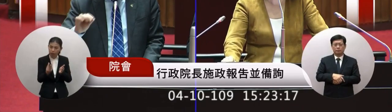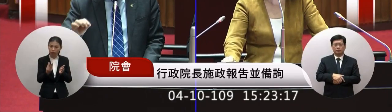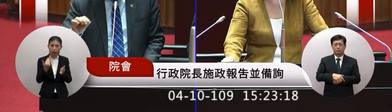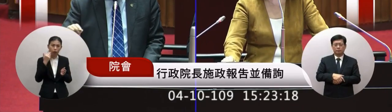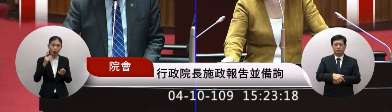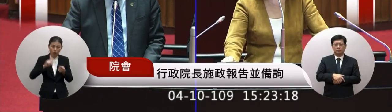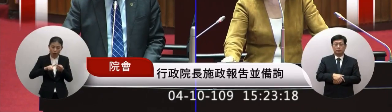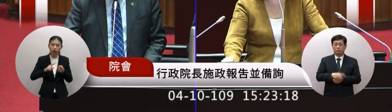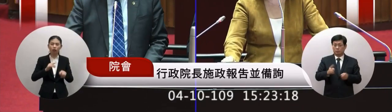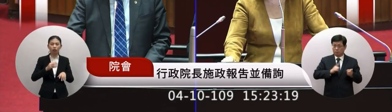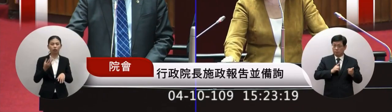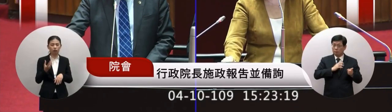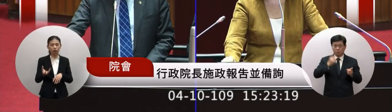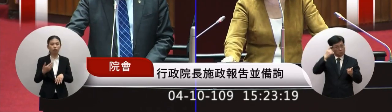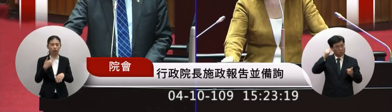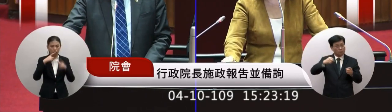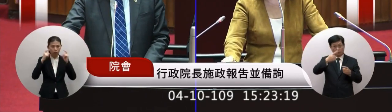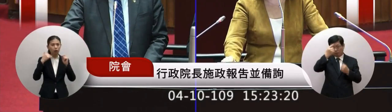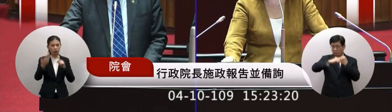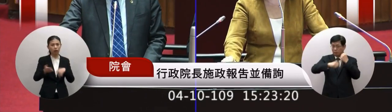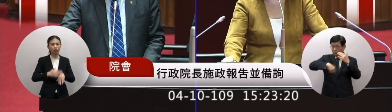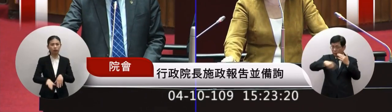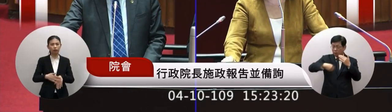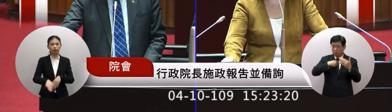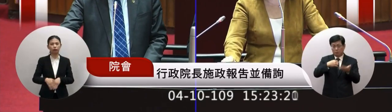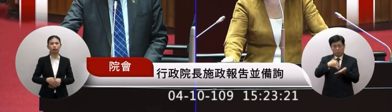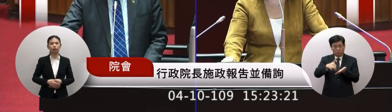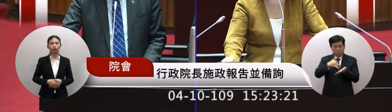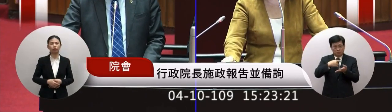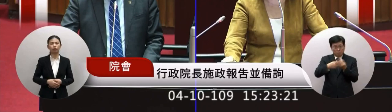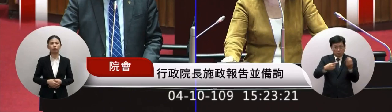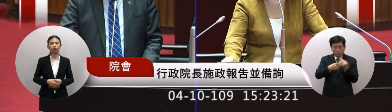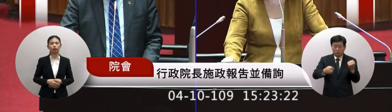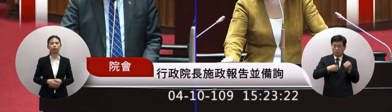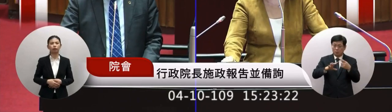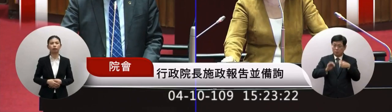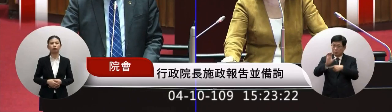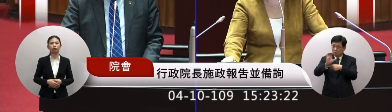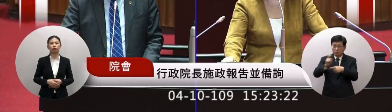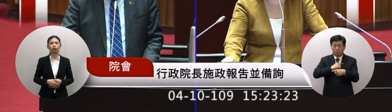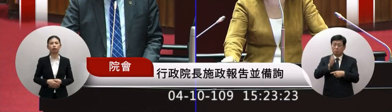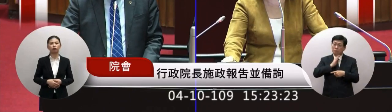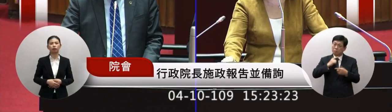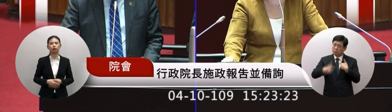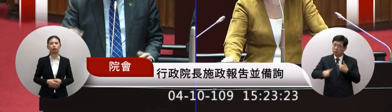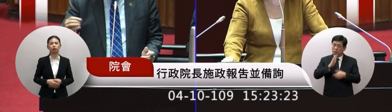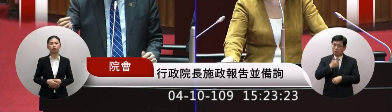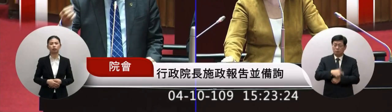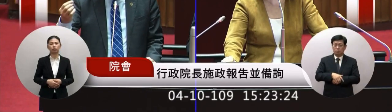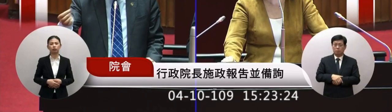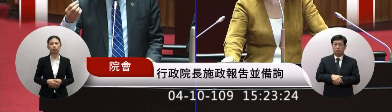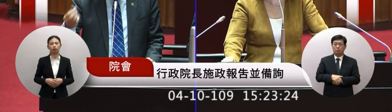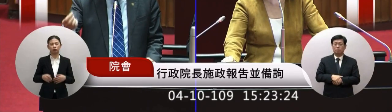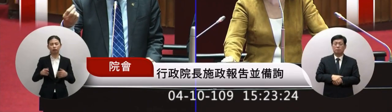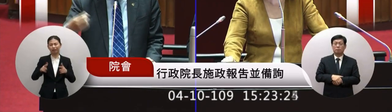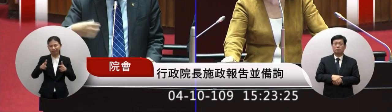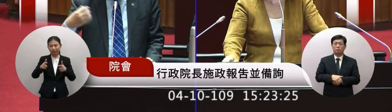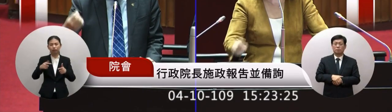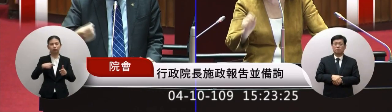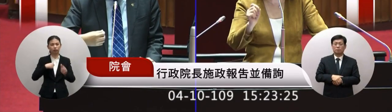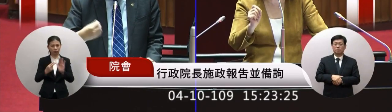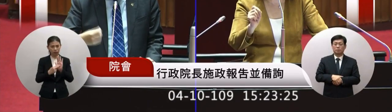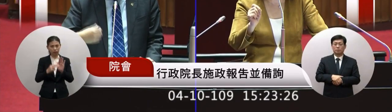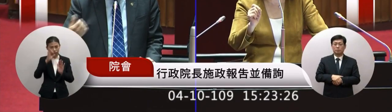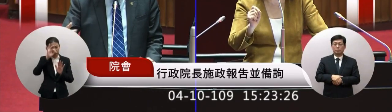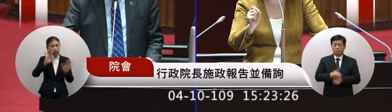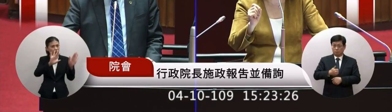围，我们一定会。 所以你认为司法院提给你的用量是有将近90%是不合理的吗？ 没，我不是，我的意思是说我们要看